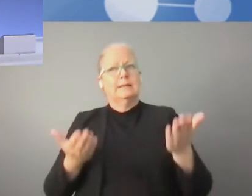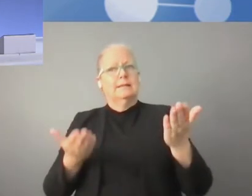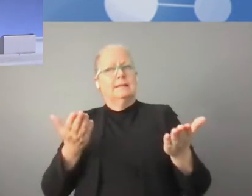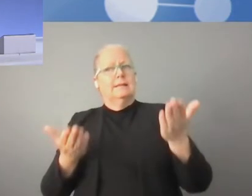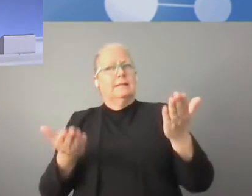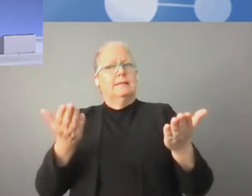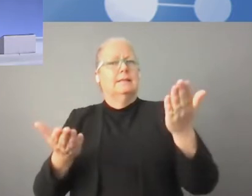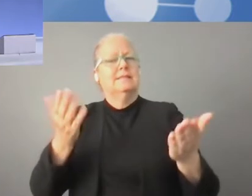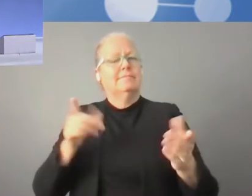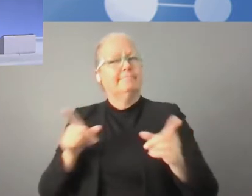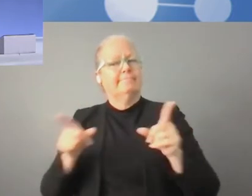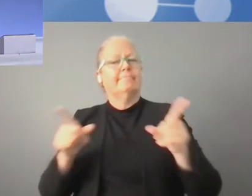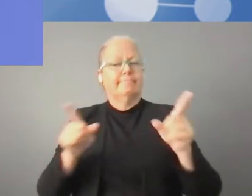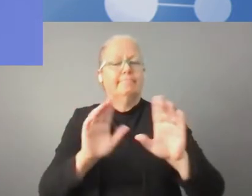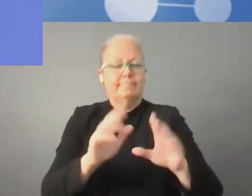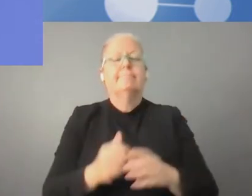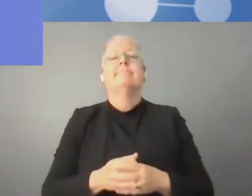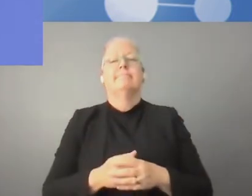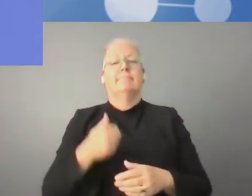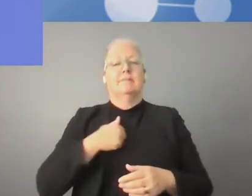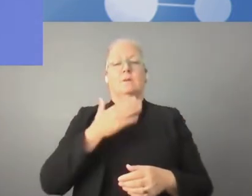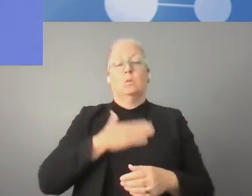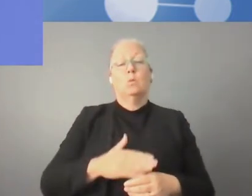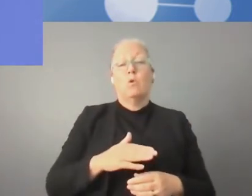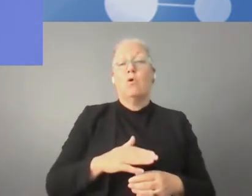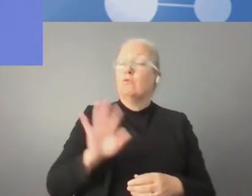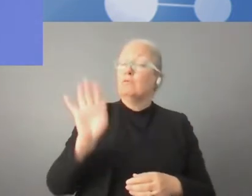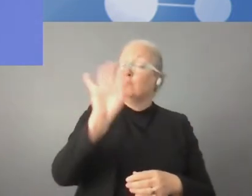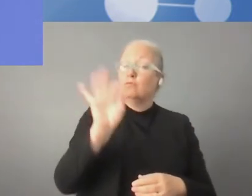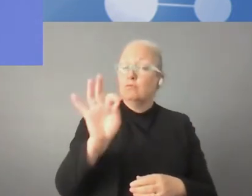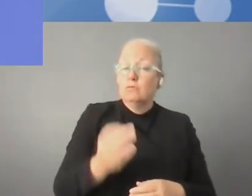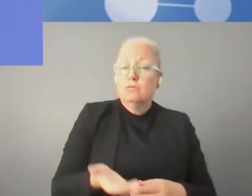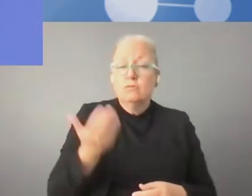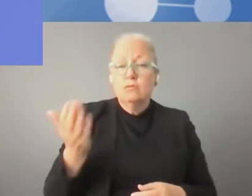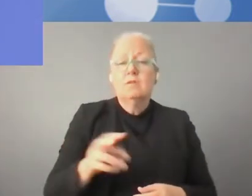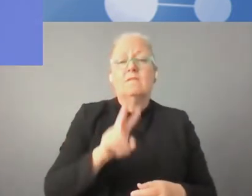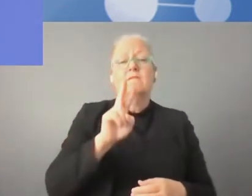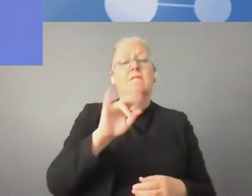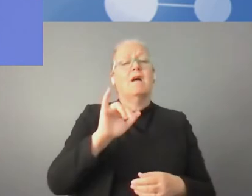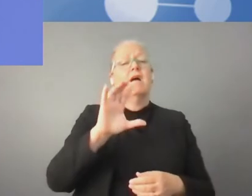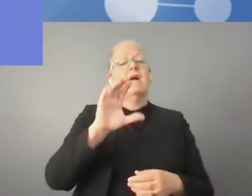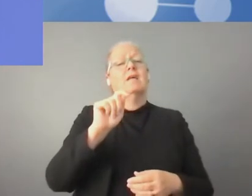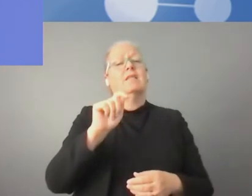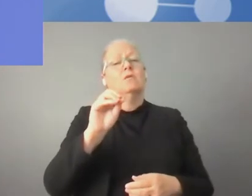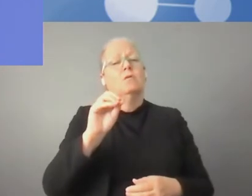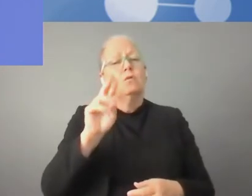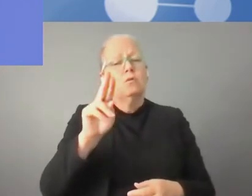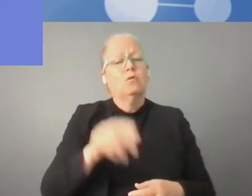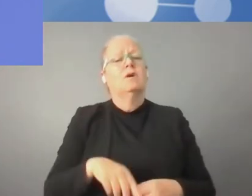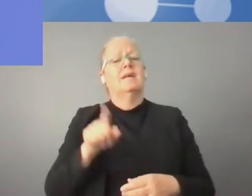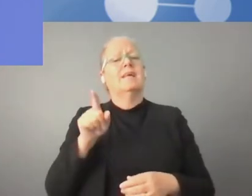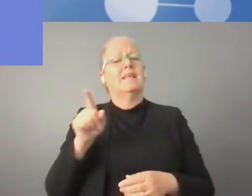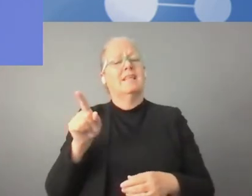展产生了滞后。那么，但是下面我们要有请下一位的发言人是 Viktoras